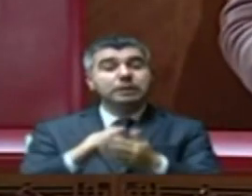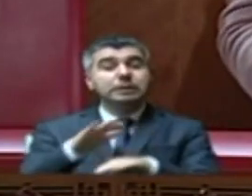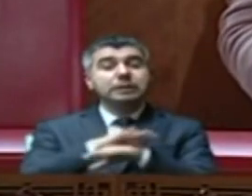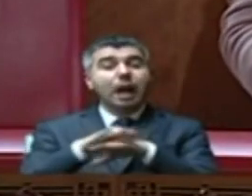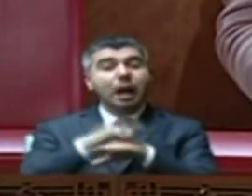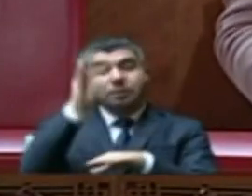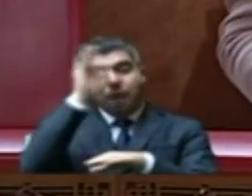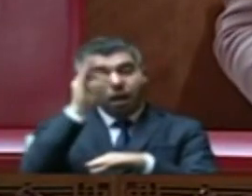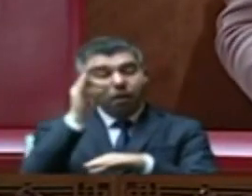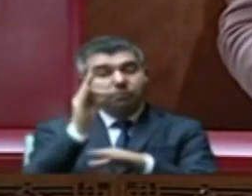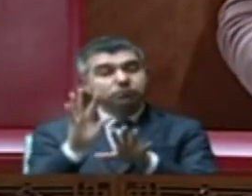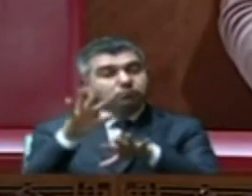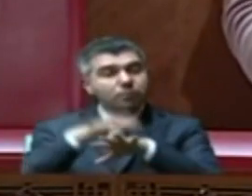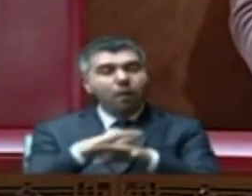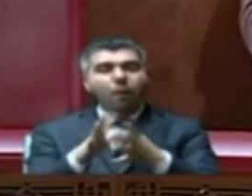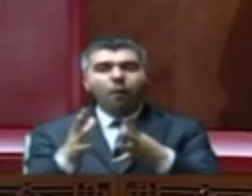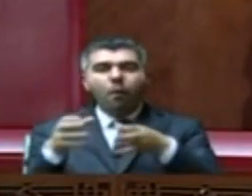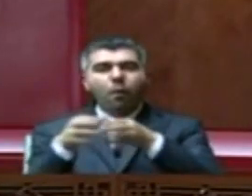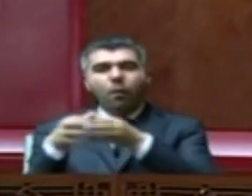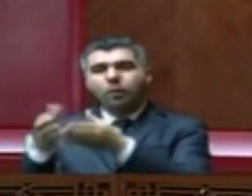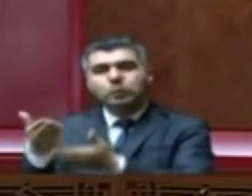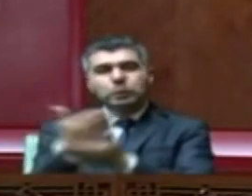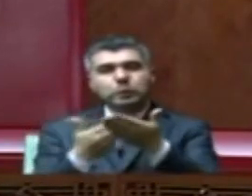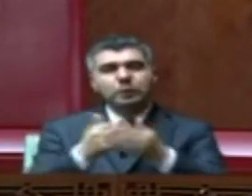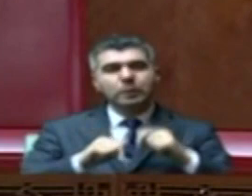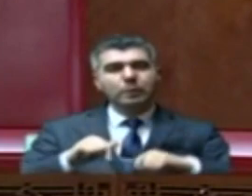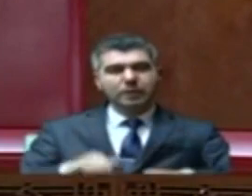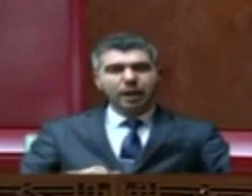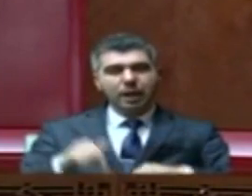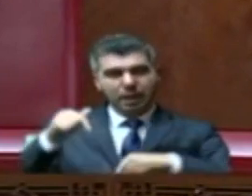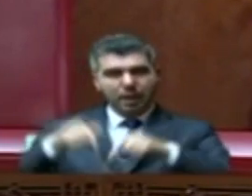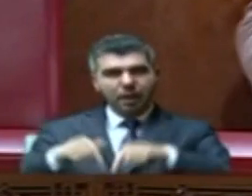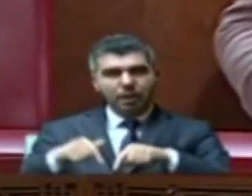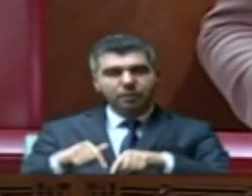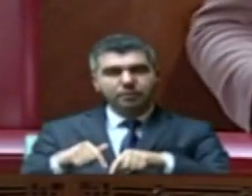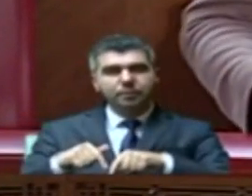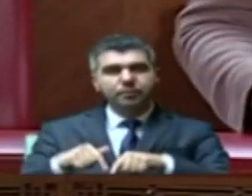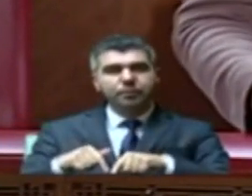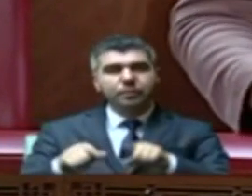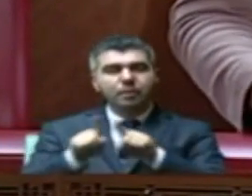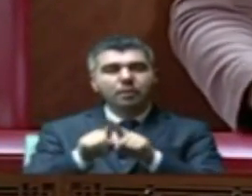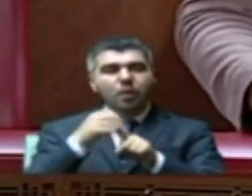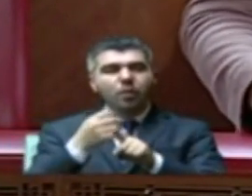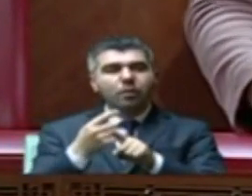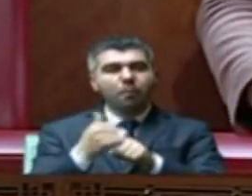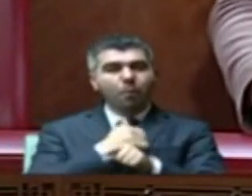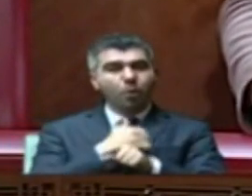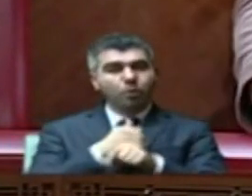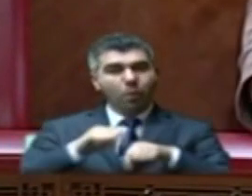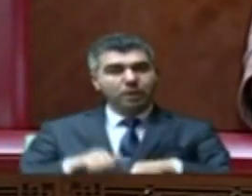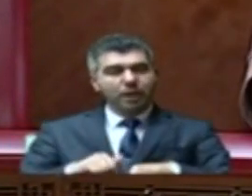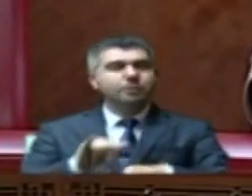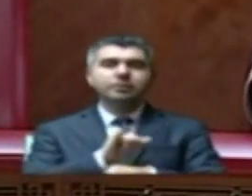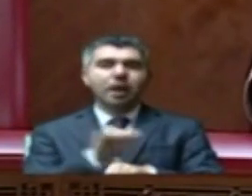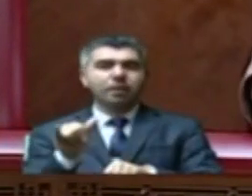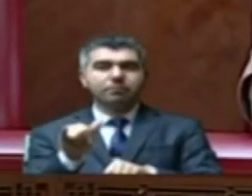المندمجة تعني أن هناك التقائية بين جميع المتدخلين، وأننا لا نعتمد المقاربة القطاعية، نحن